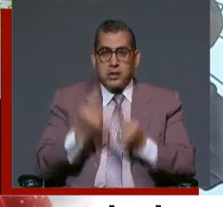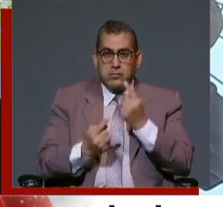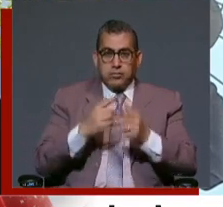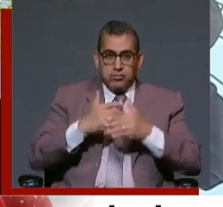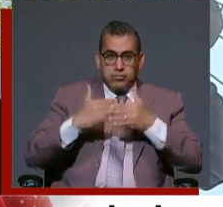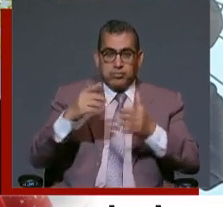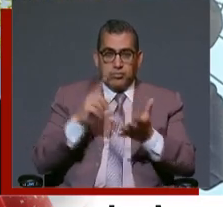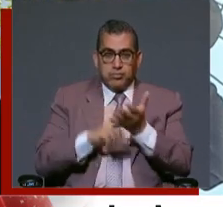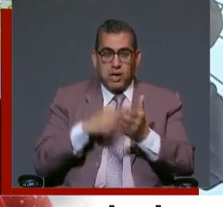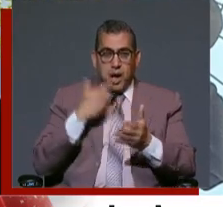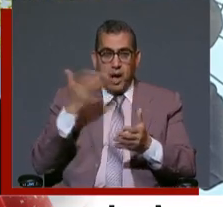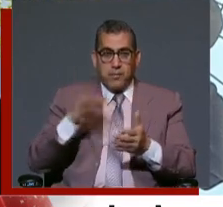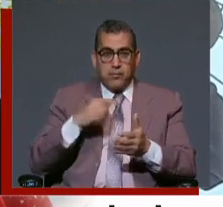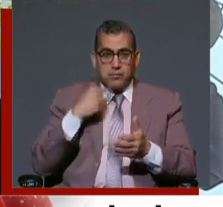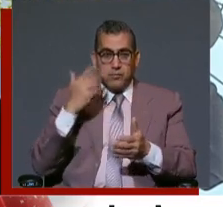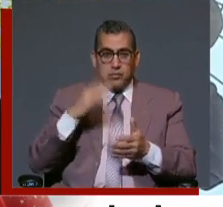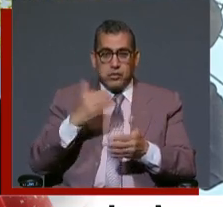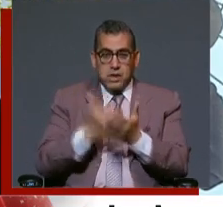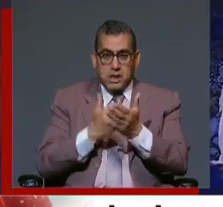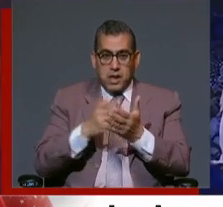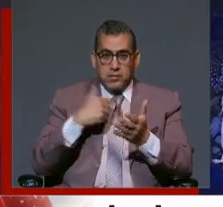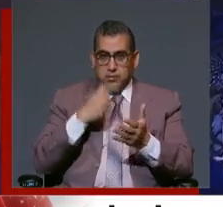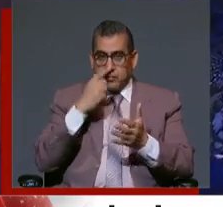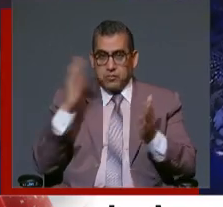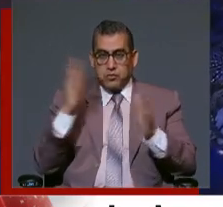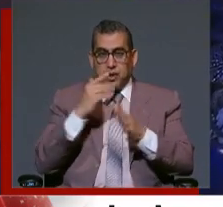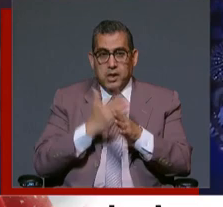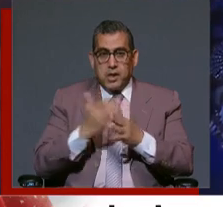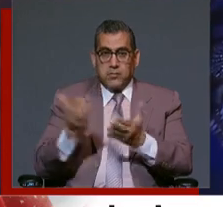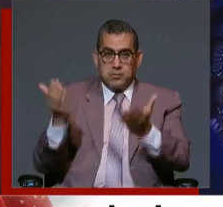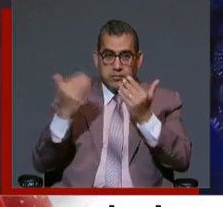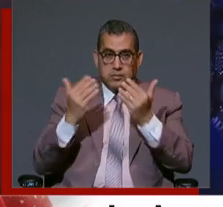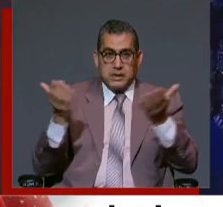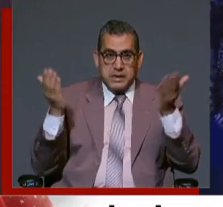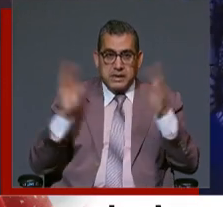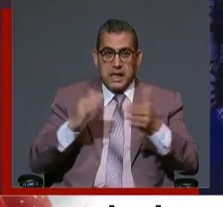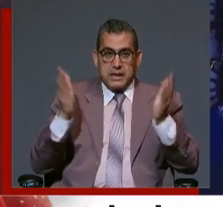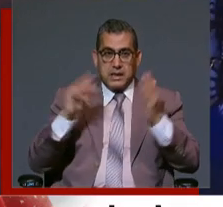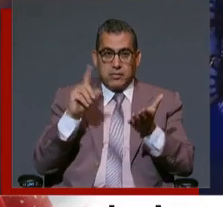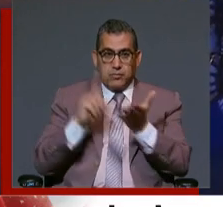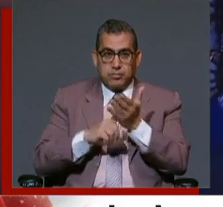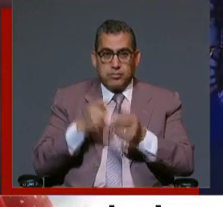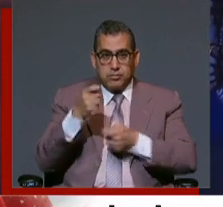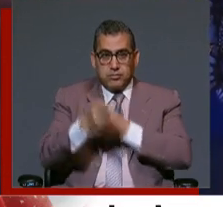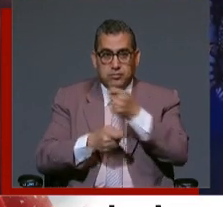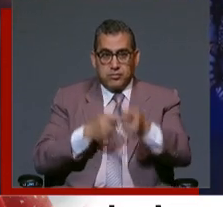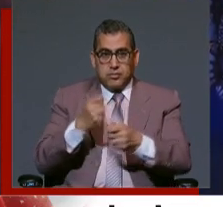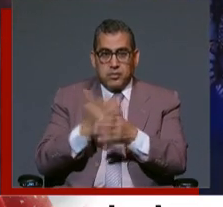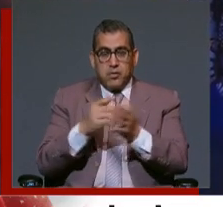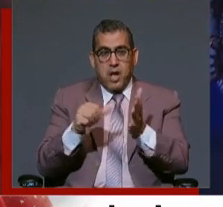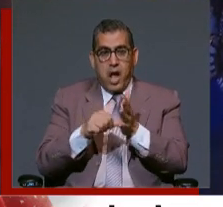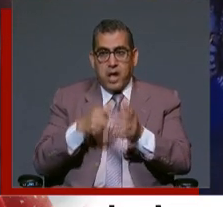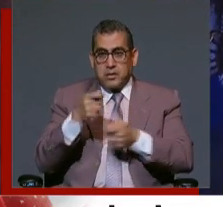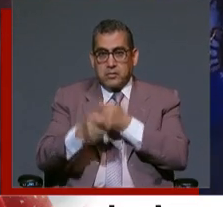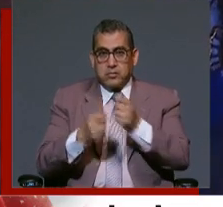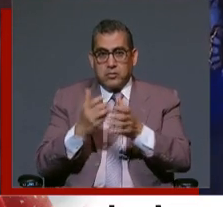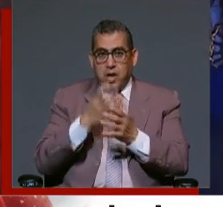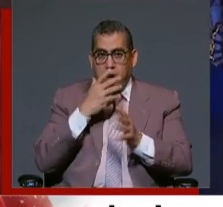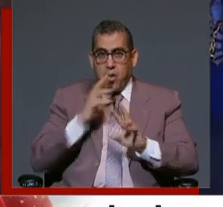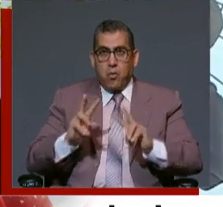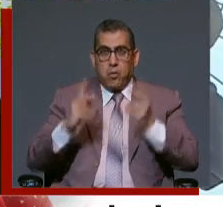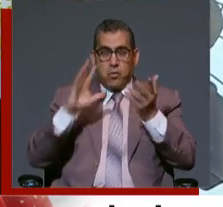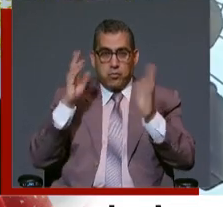بالنسبة لاقتصادياتنا من أجل تعبئة المزيد من التمويلات الخاصة للتغيرات المناخية